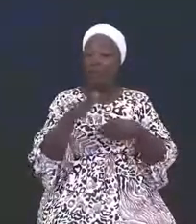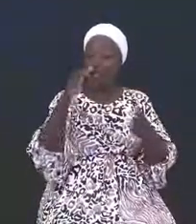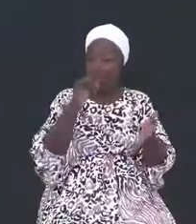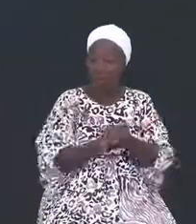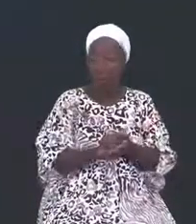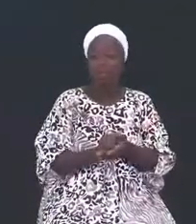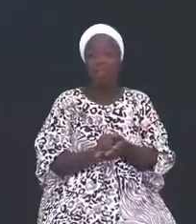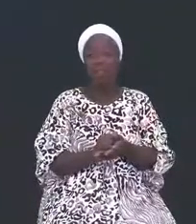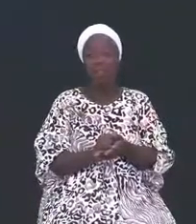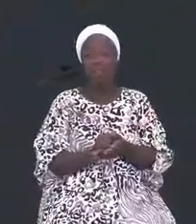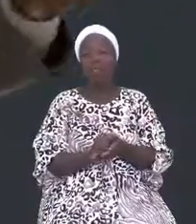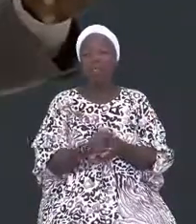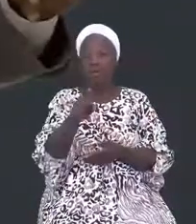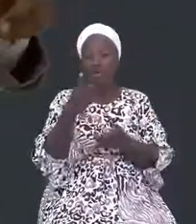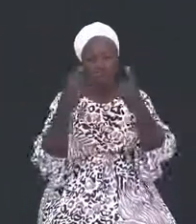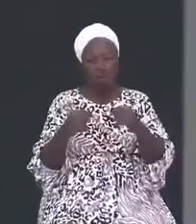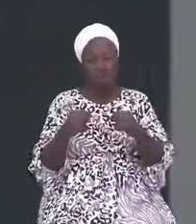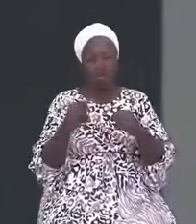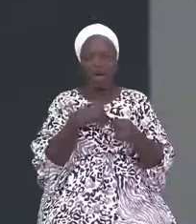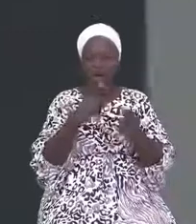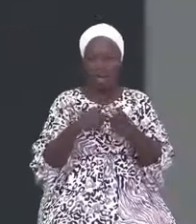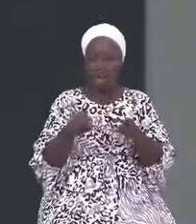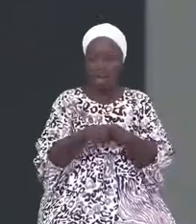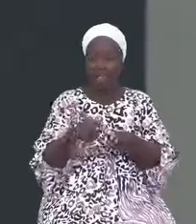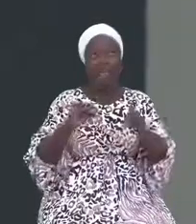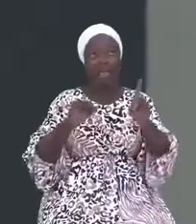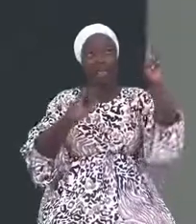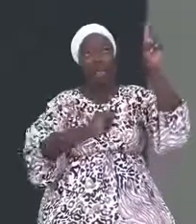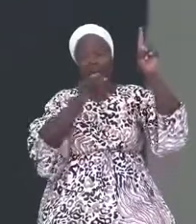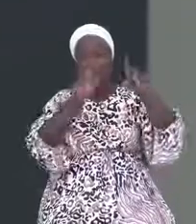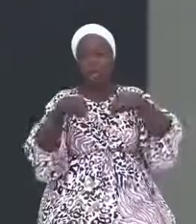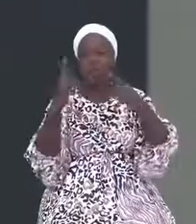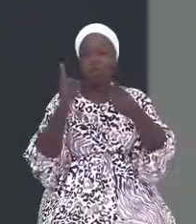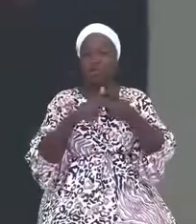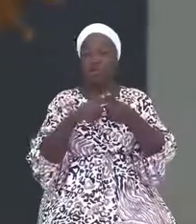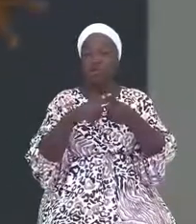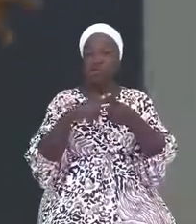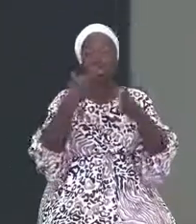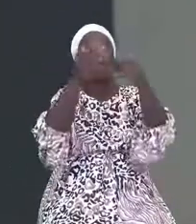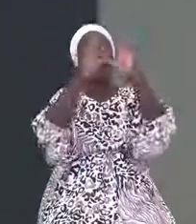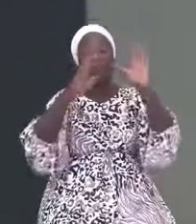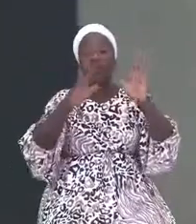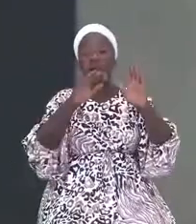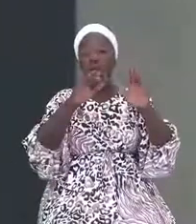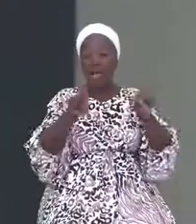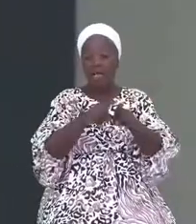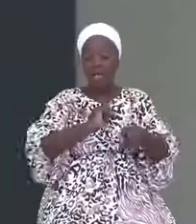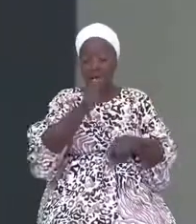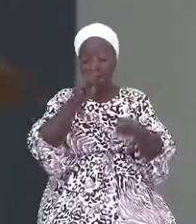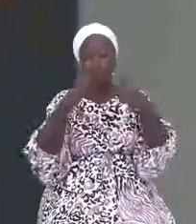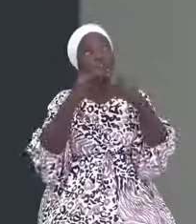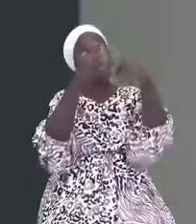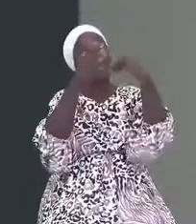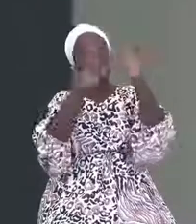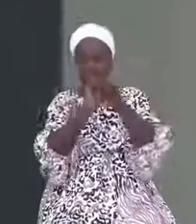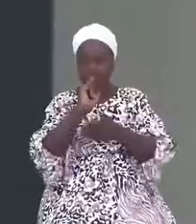viens. Ensuite, comme je vais dans l'au-delà, allant au ciel, c'est là où tu veux